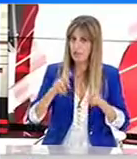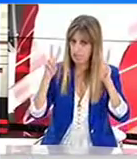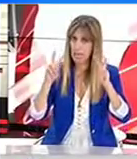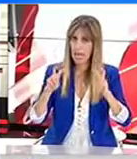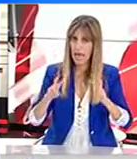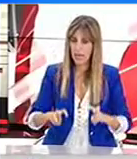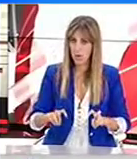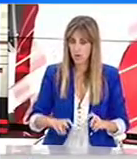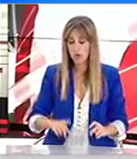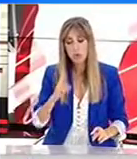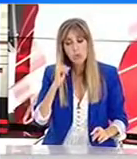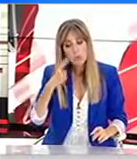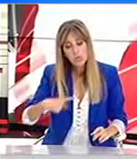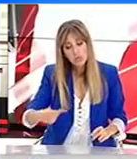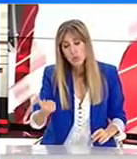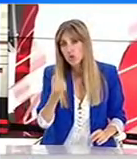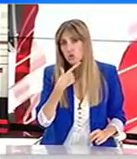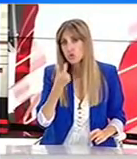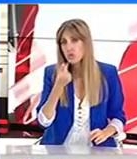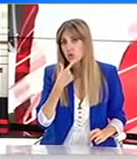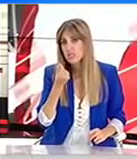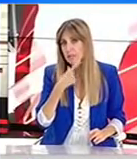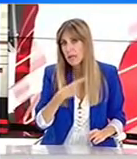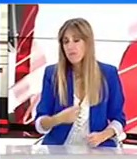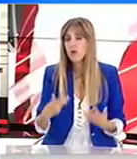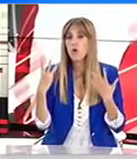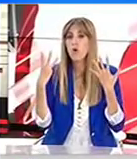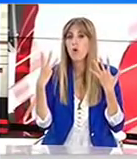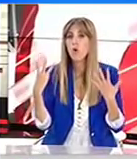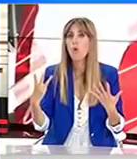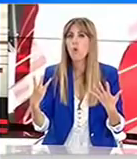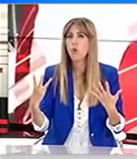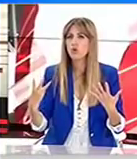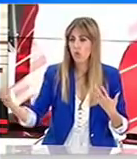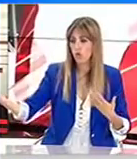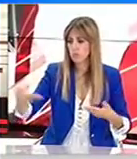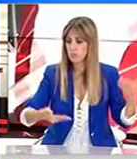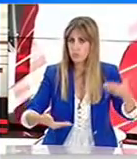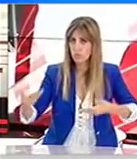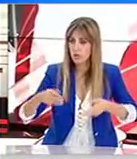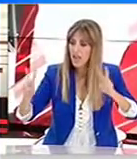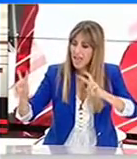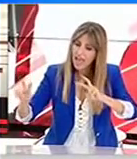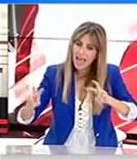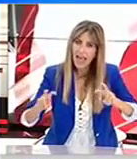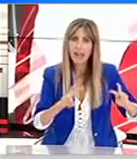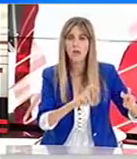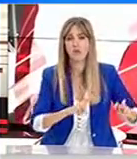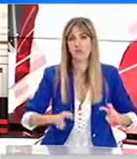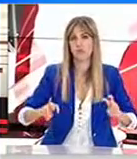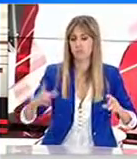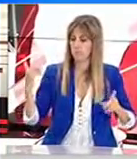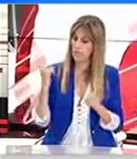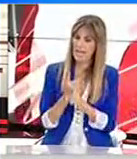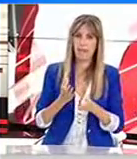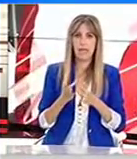το Σεπτέμβριο θα πάνε και οι 8 εργολαβίες για έλεγχο στο ελεκτικό συνέδριο. Οπότε